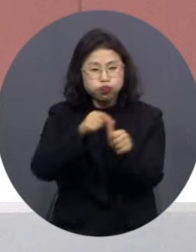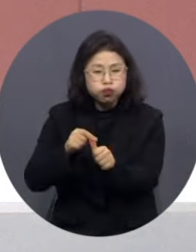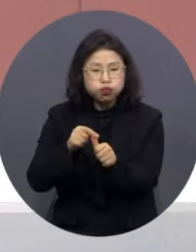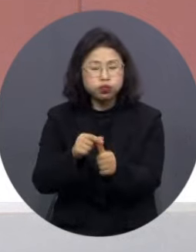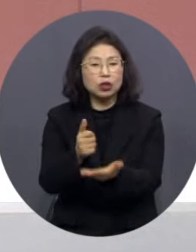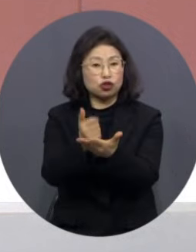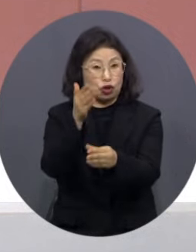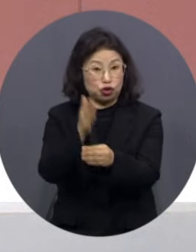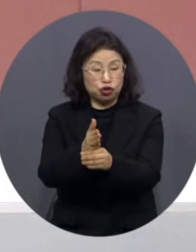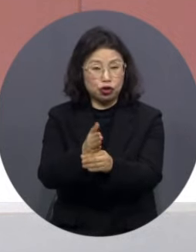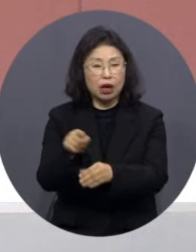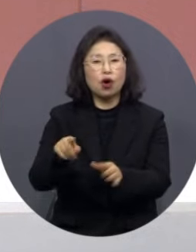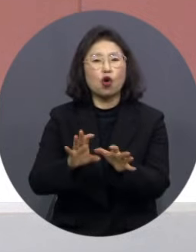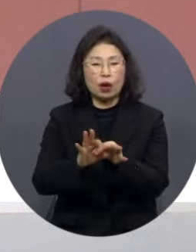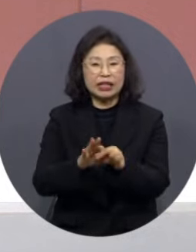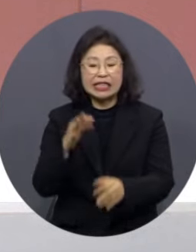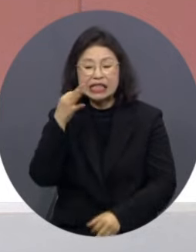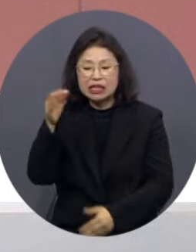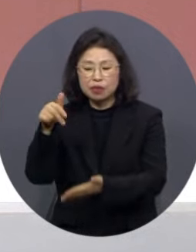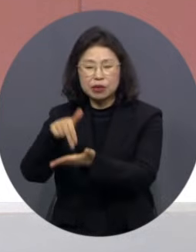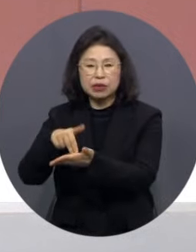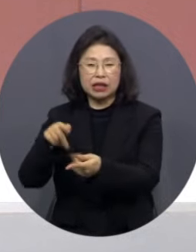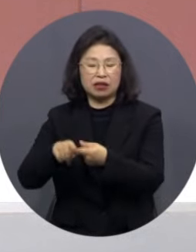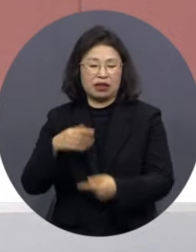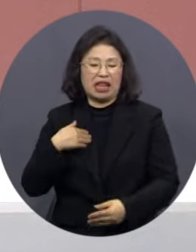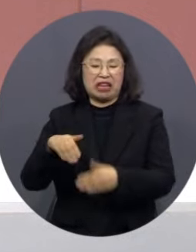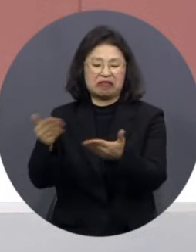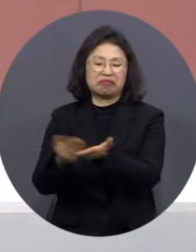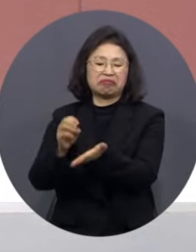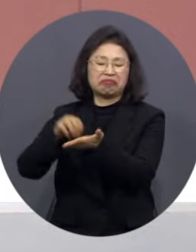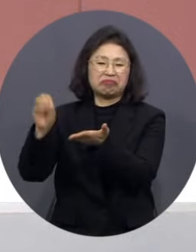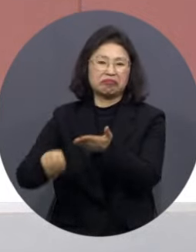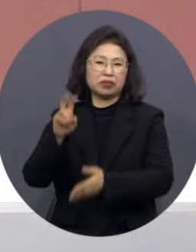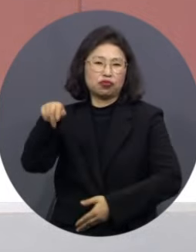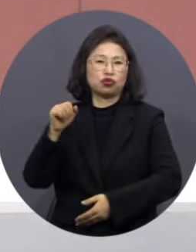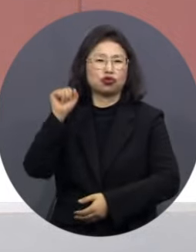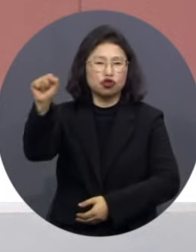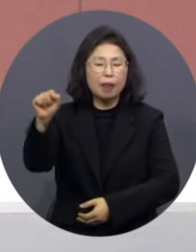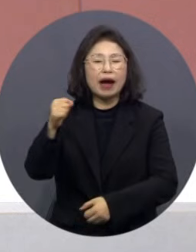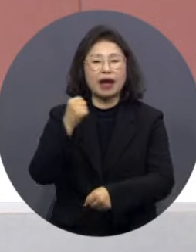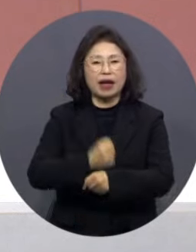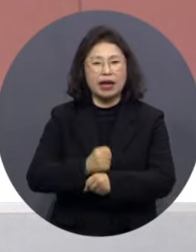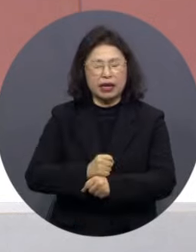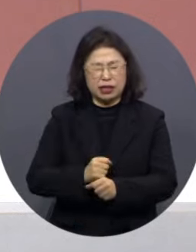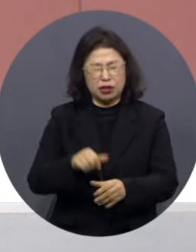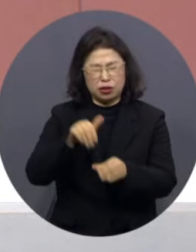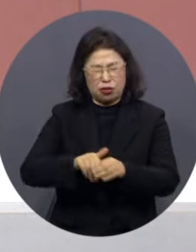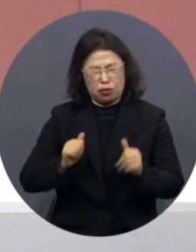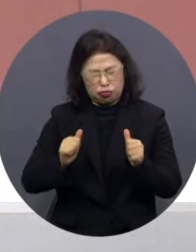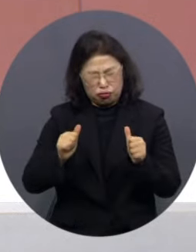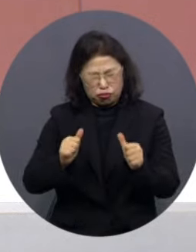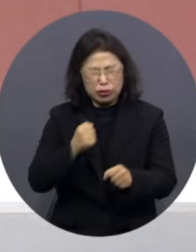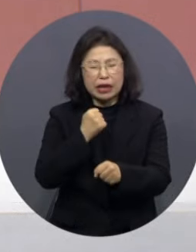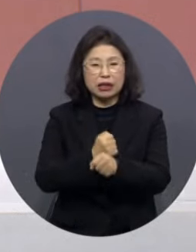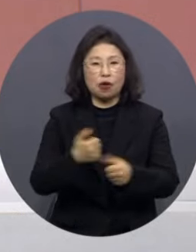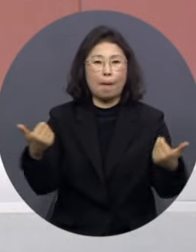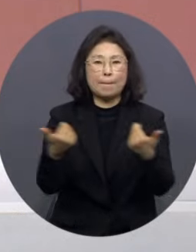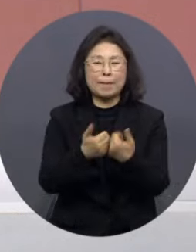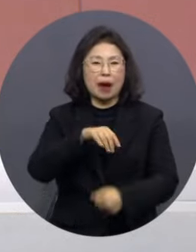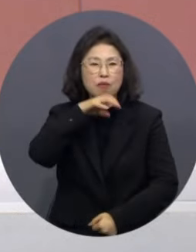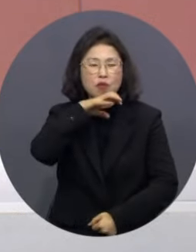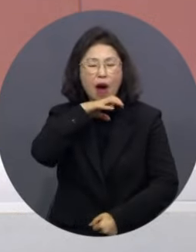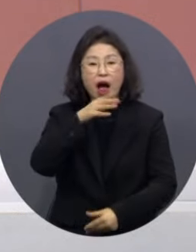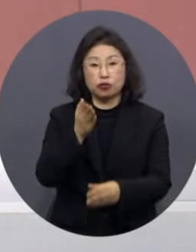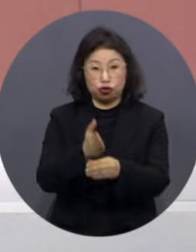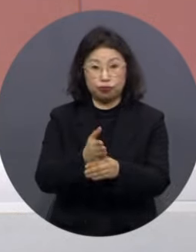공천했다 김영진 예비후보는 탈당 후 무소속으로 출마해 완주하겠다 강하게 반발했습니다 박주영